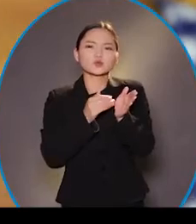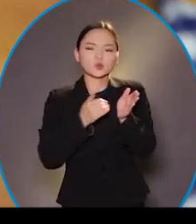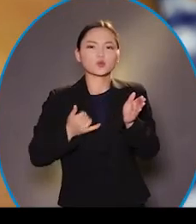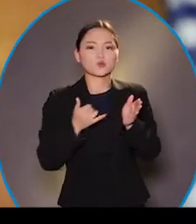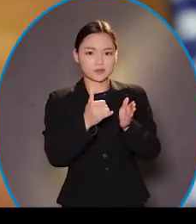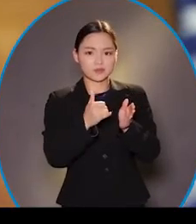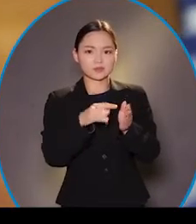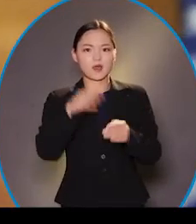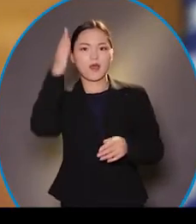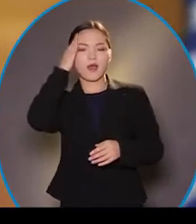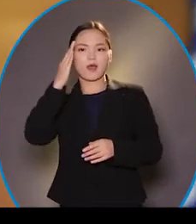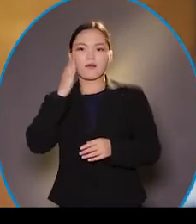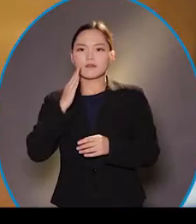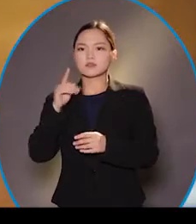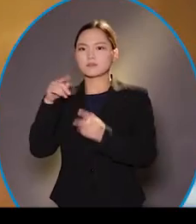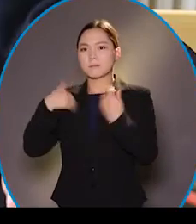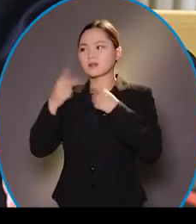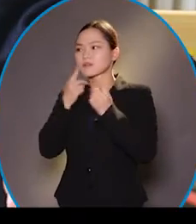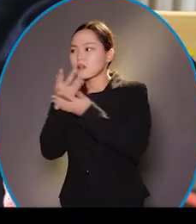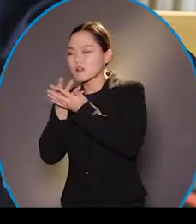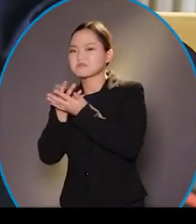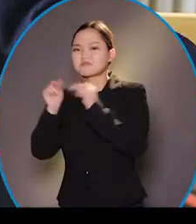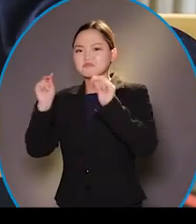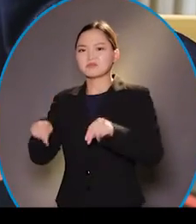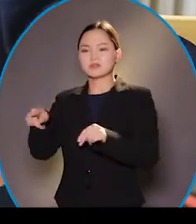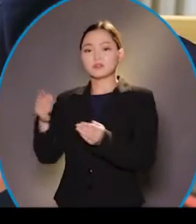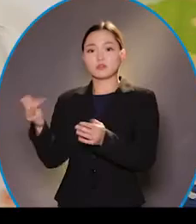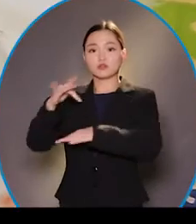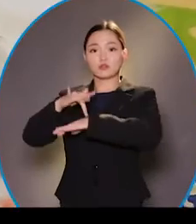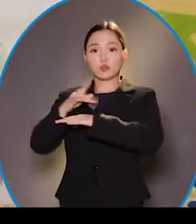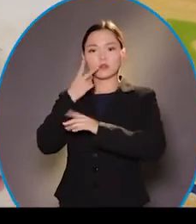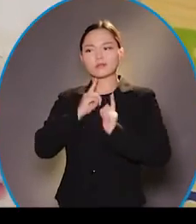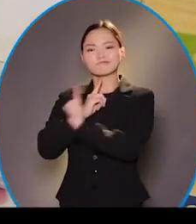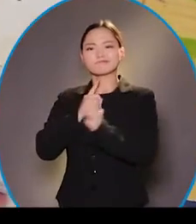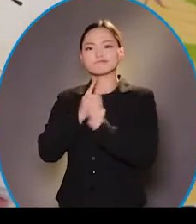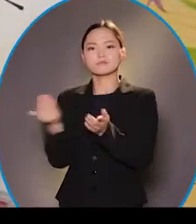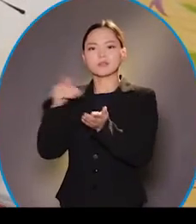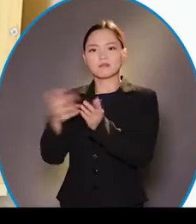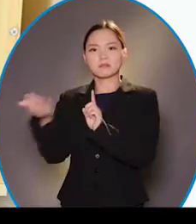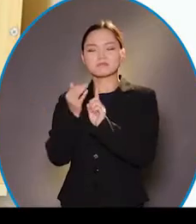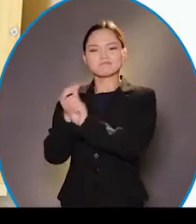учраас эцэг эхтэн зөвлөлдөж энэ төвд тусгайлан давтлага өгдөг.